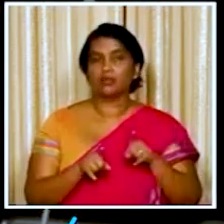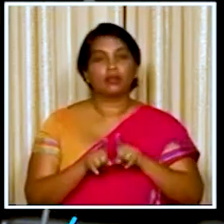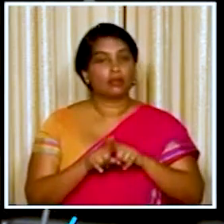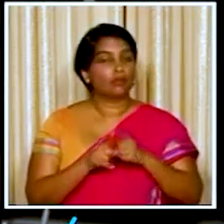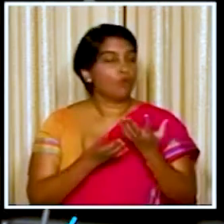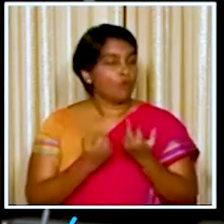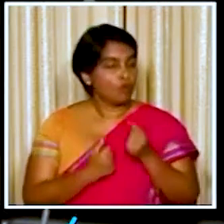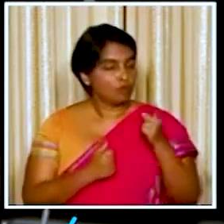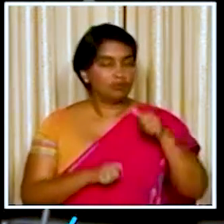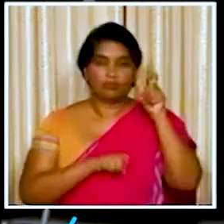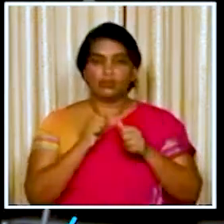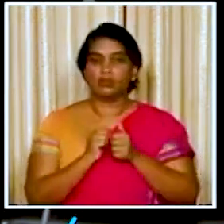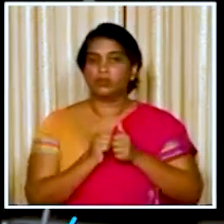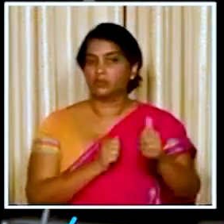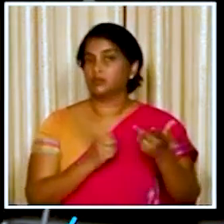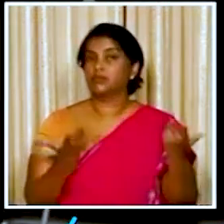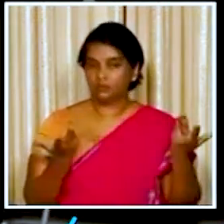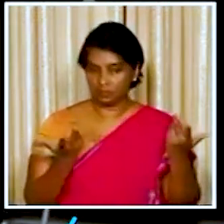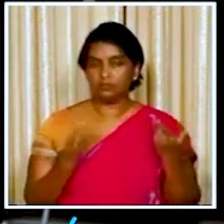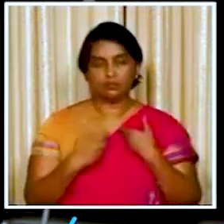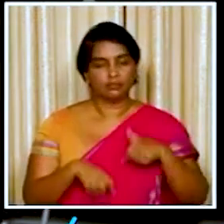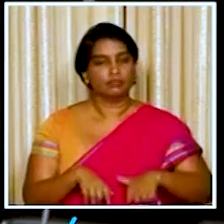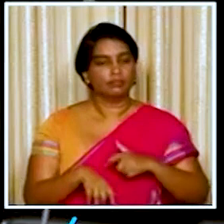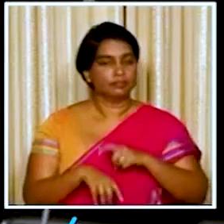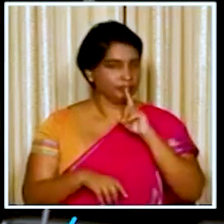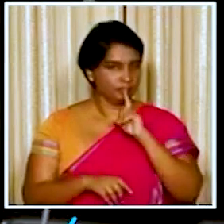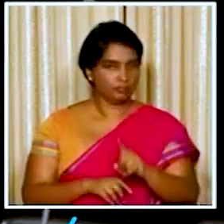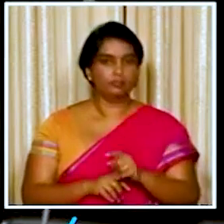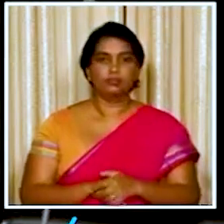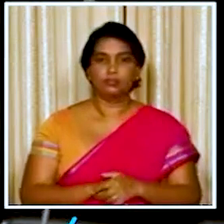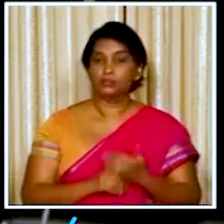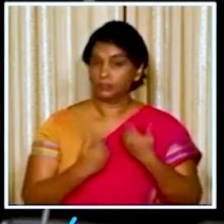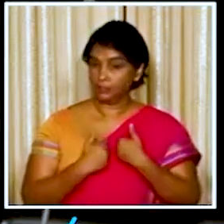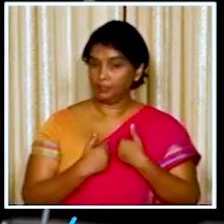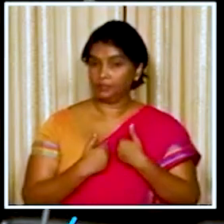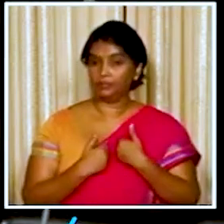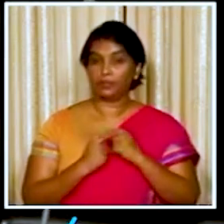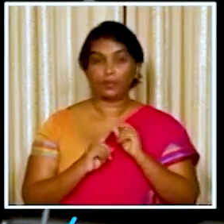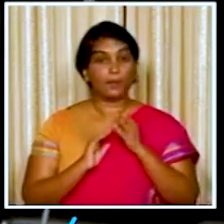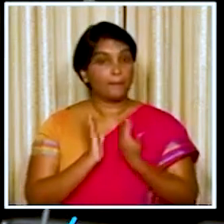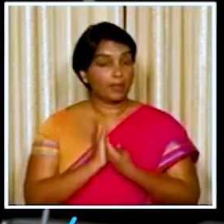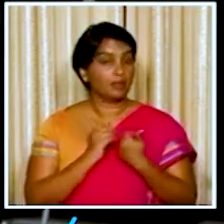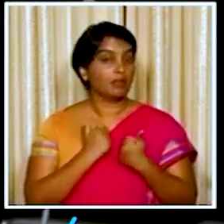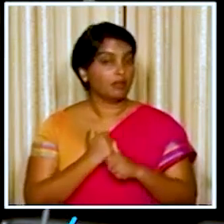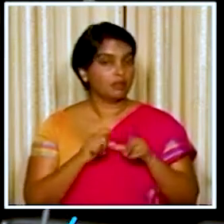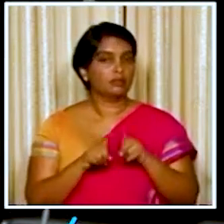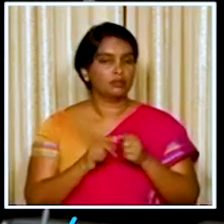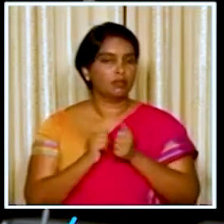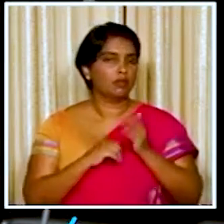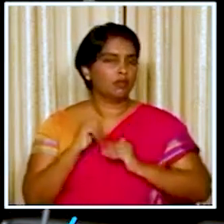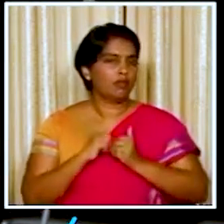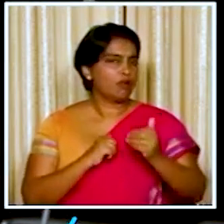අවශ්‍ය නිලධාරීනුත් කටයුතු කරලා නැහැ කියන එක මම මේ වෙලාවේ සඳහන් කරනවා. අපි ප්‍රතිපත්ති සම්පාදකයෝ වශයෙන් ගත යුතු